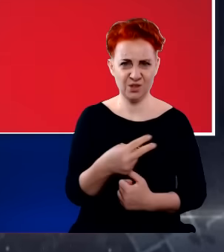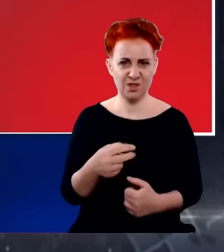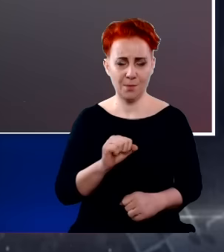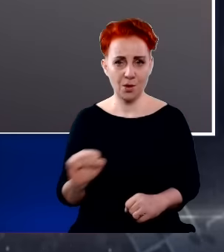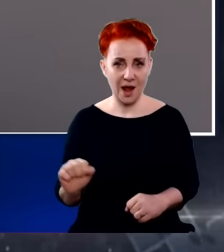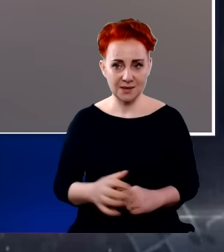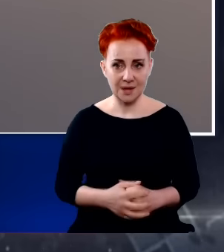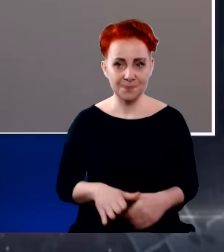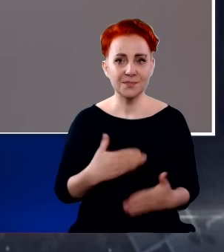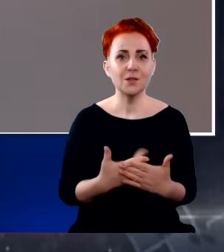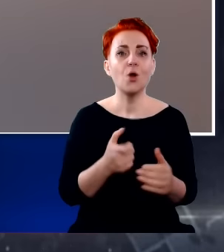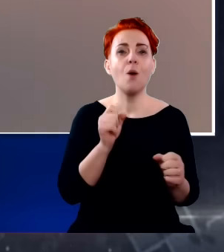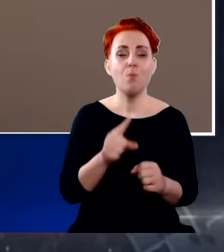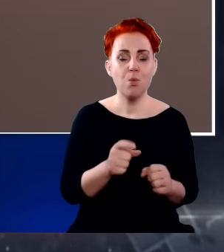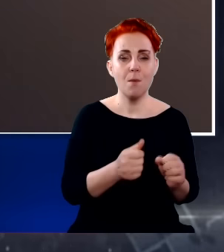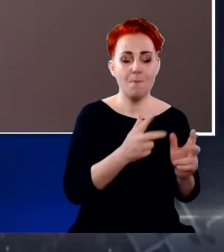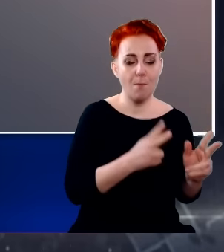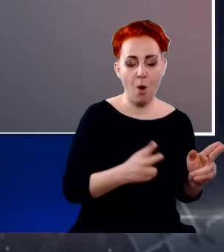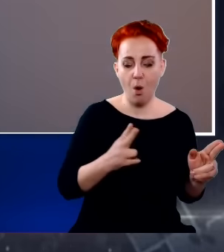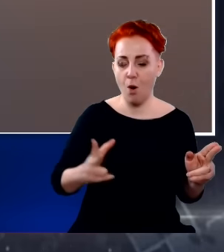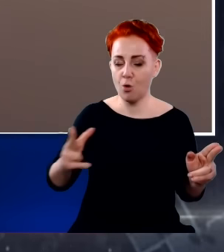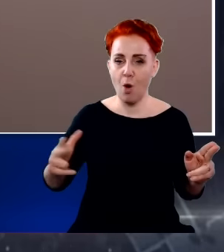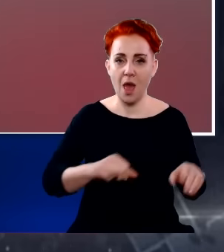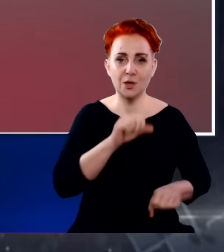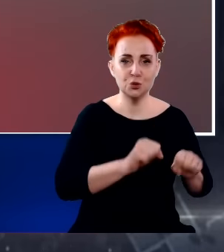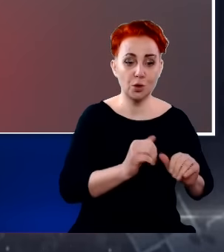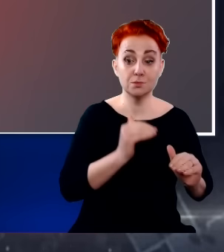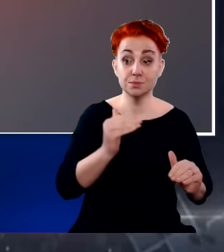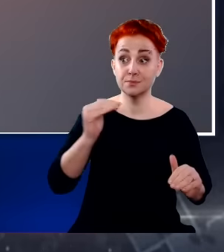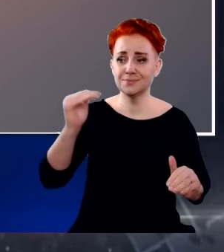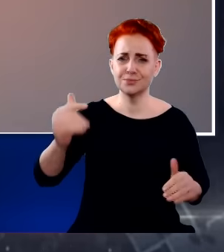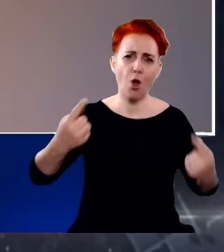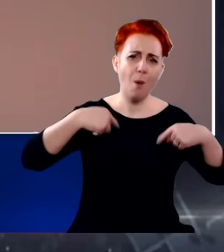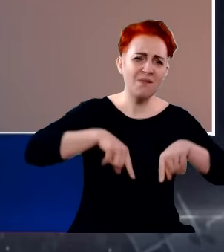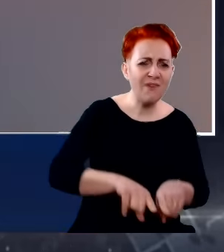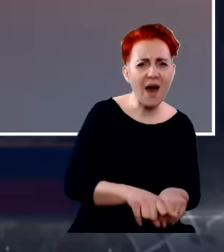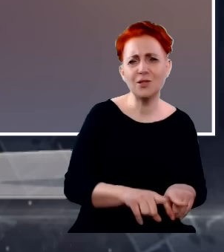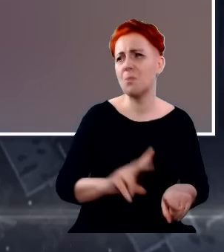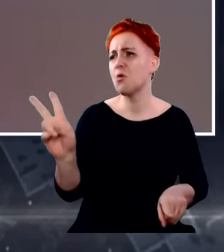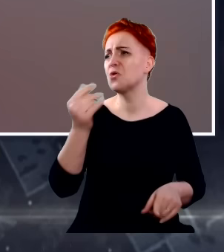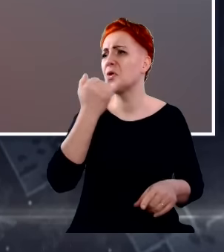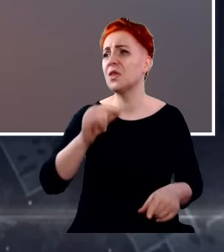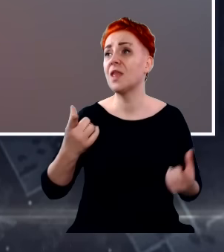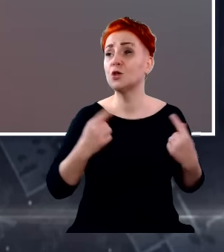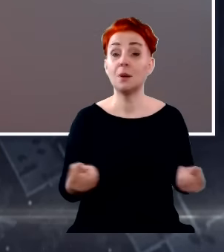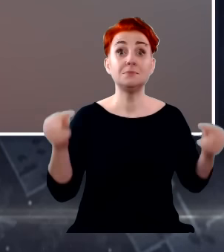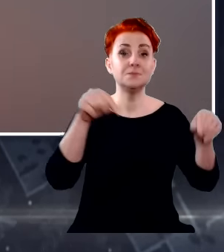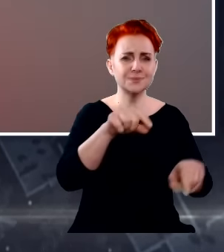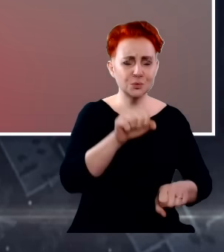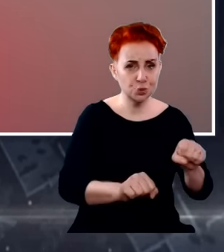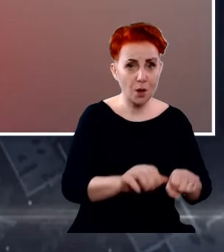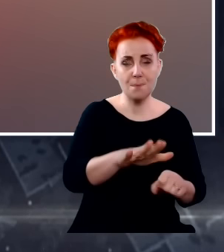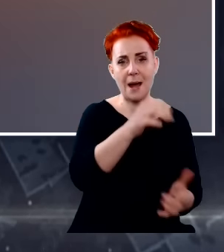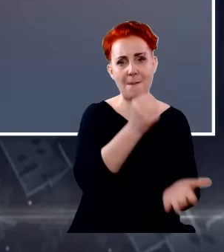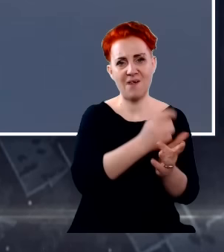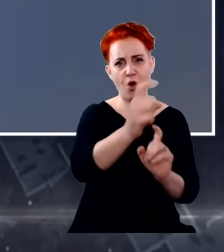mamy kilkustopniowe postępowania sądowe, żeby obywatel czy ktokolwiek, kto znajdzie się w sądzie, miał prawo potem